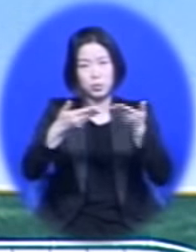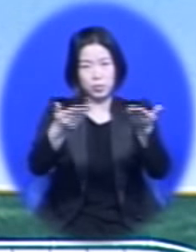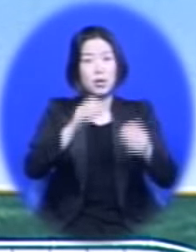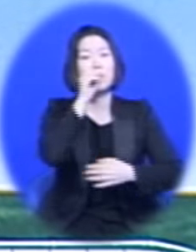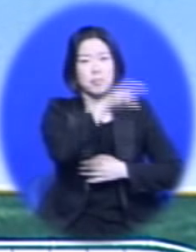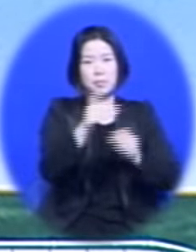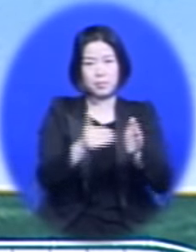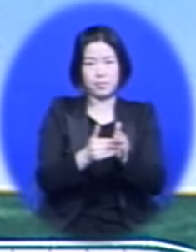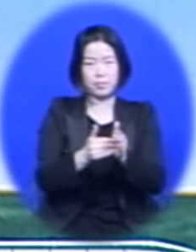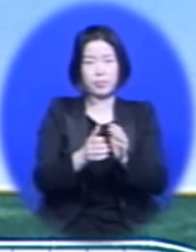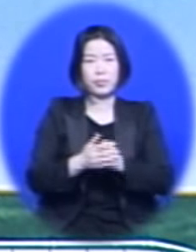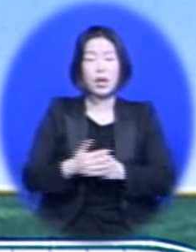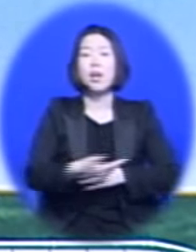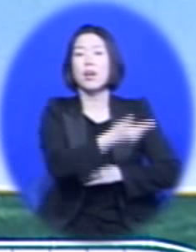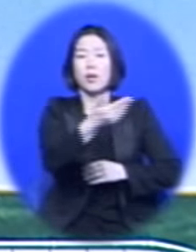여러분들은